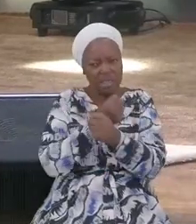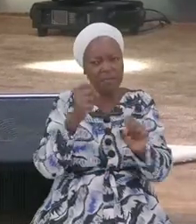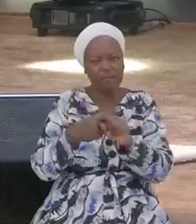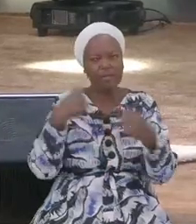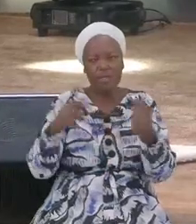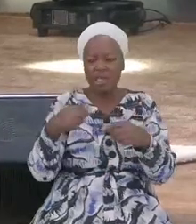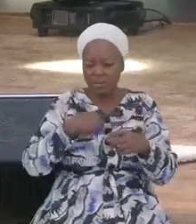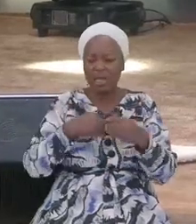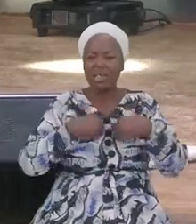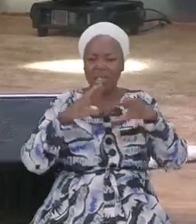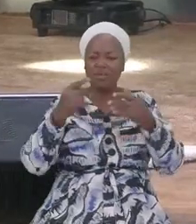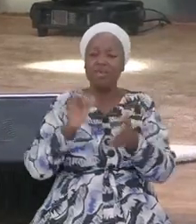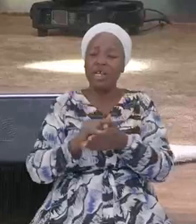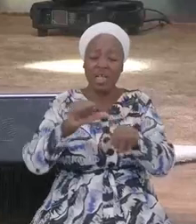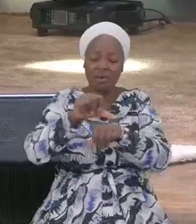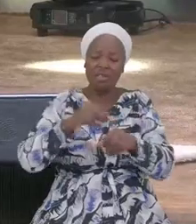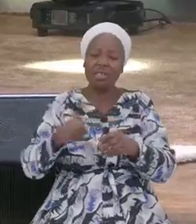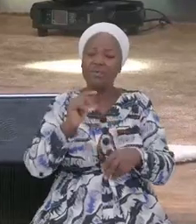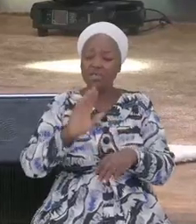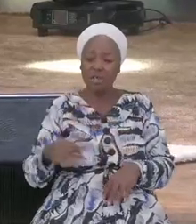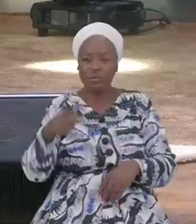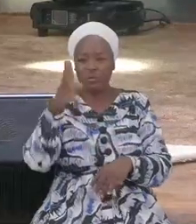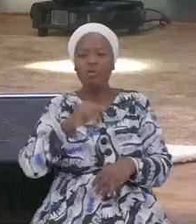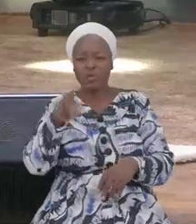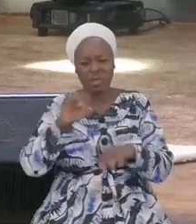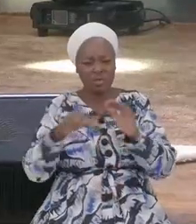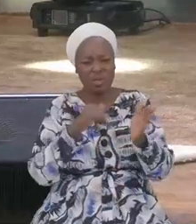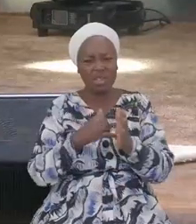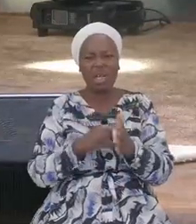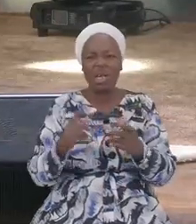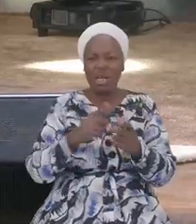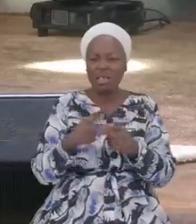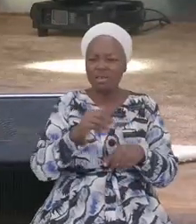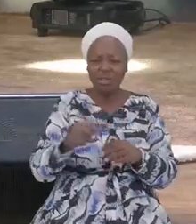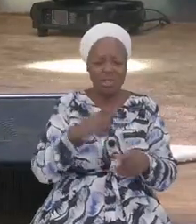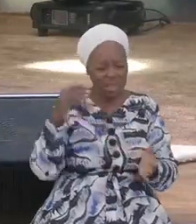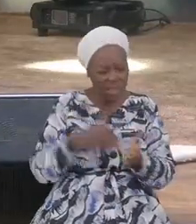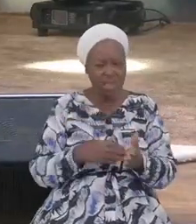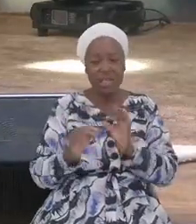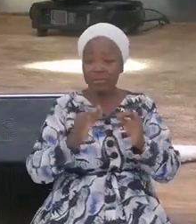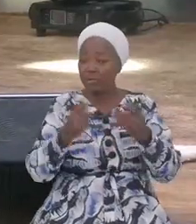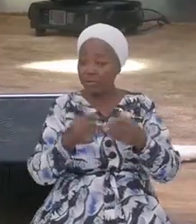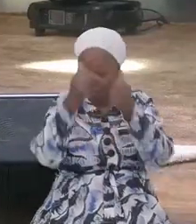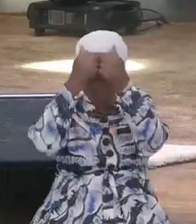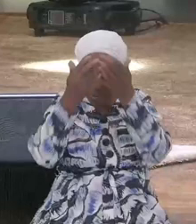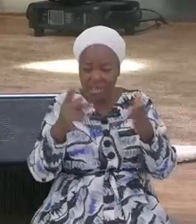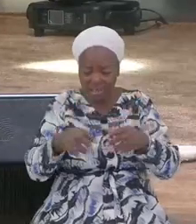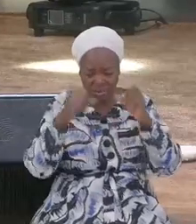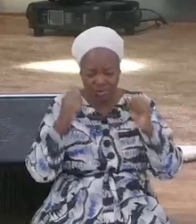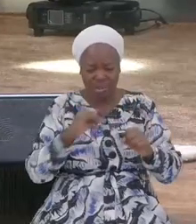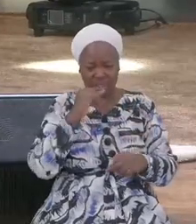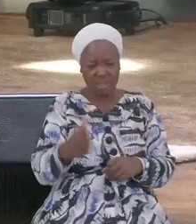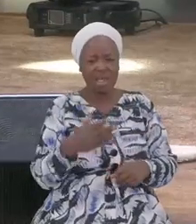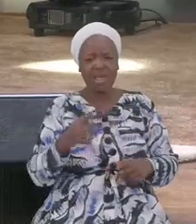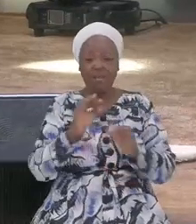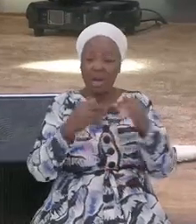enfant de Dieu, vous pouvez le faire. L'onction demeure. Si vous voulez obéir, la force est disponible. Si vous avez le cœur pour